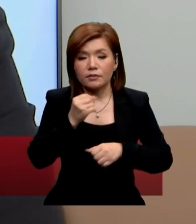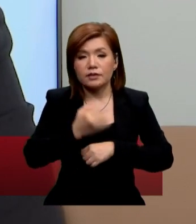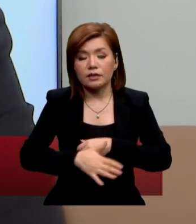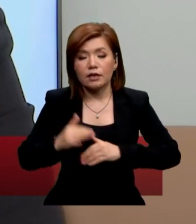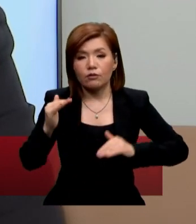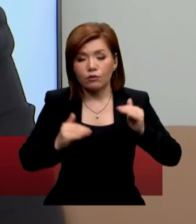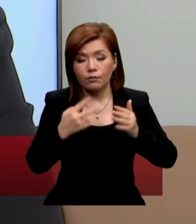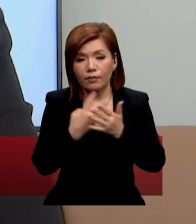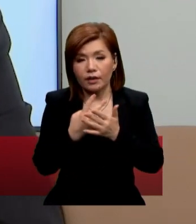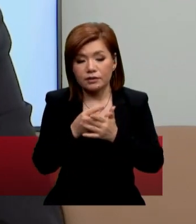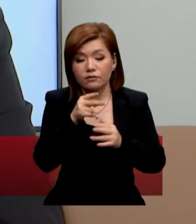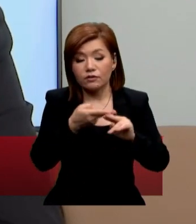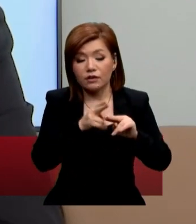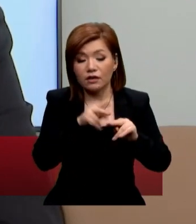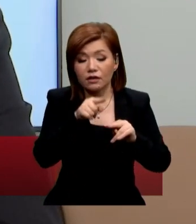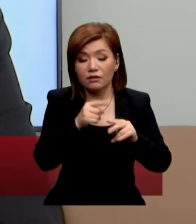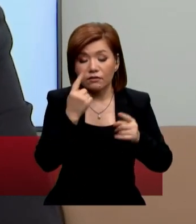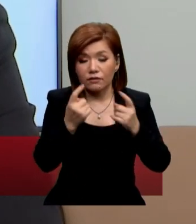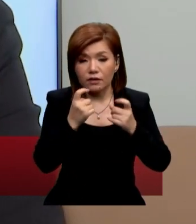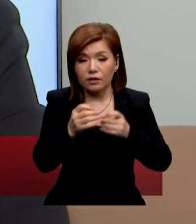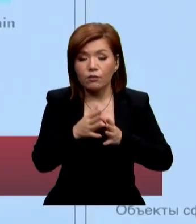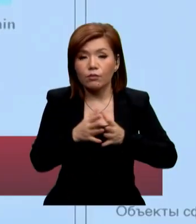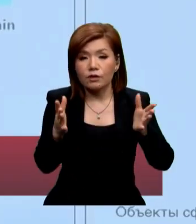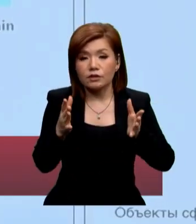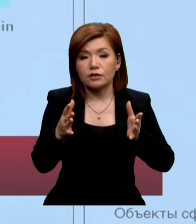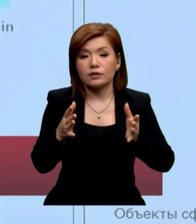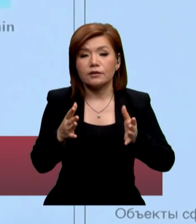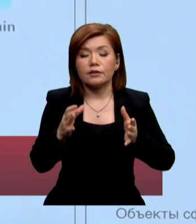центральном уровне показывать всю информацию уже в больших срезах